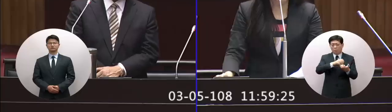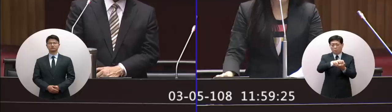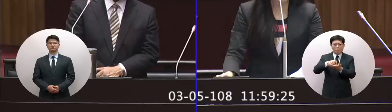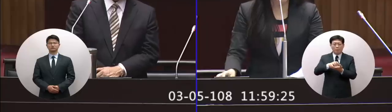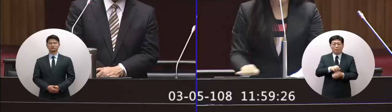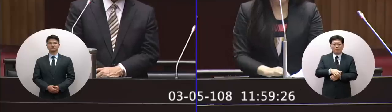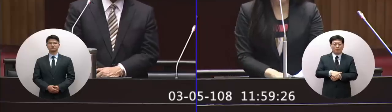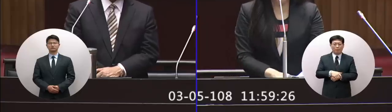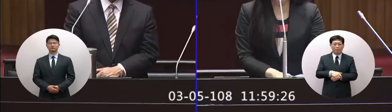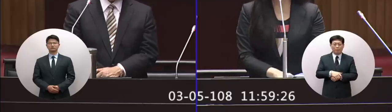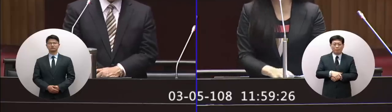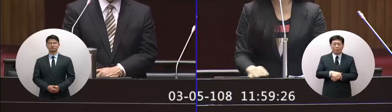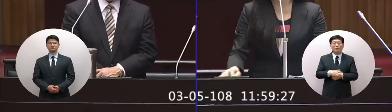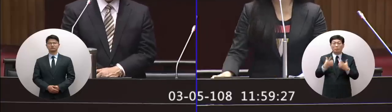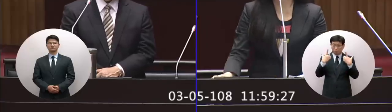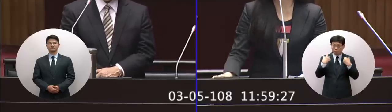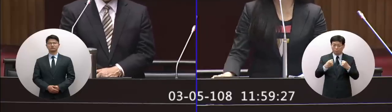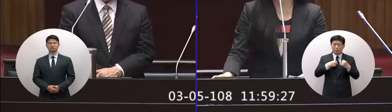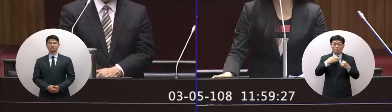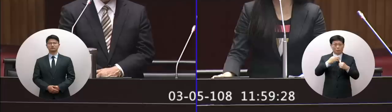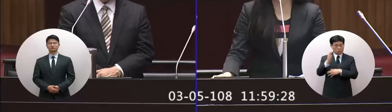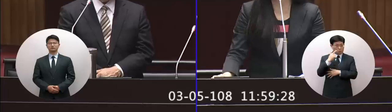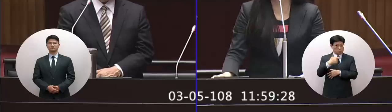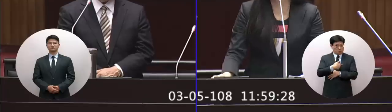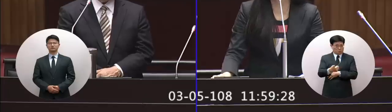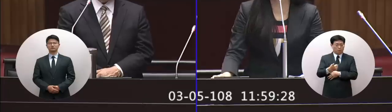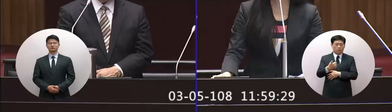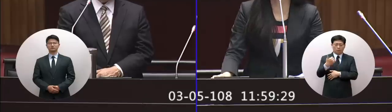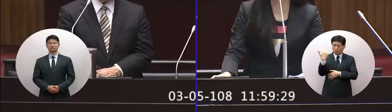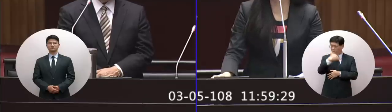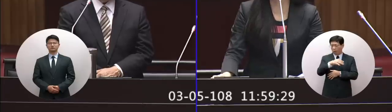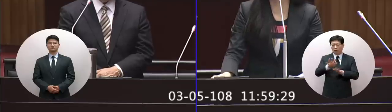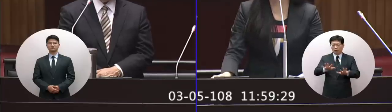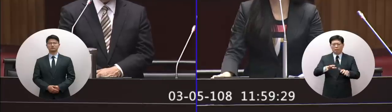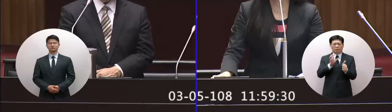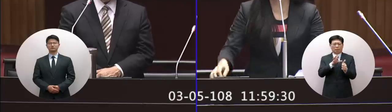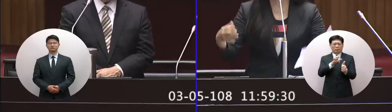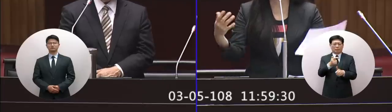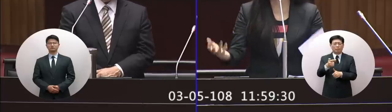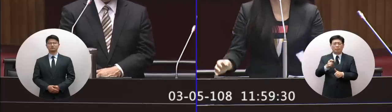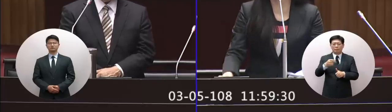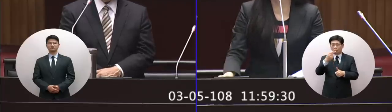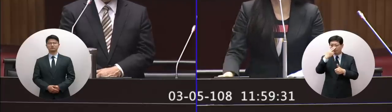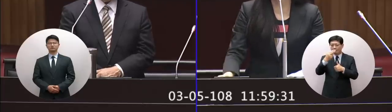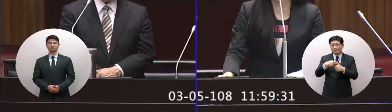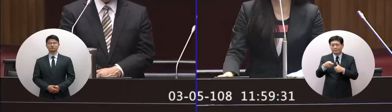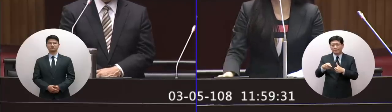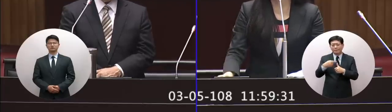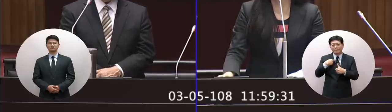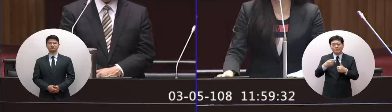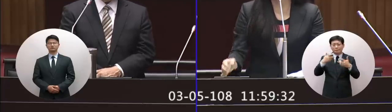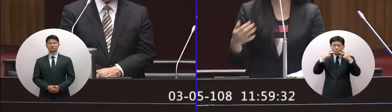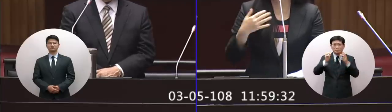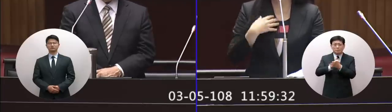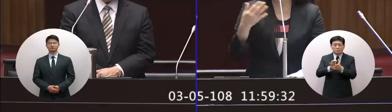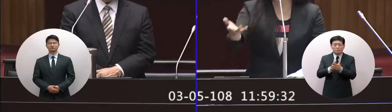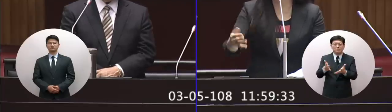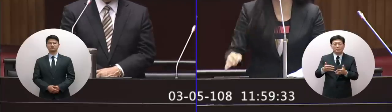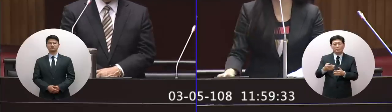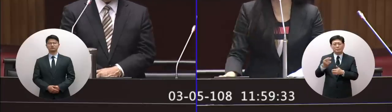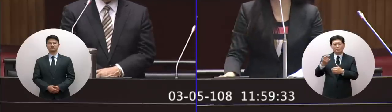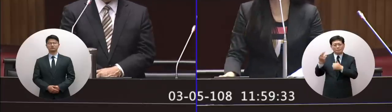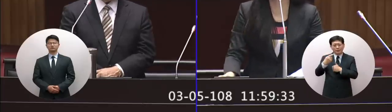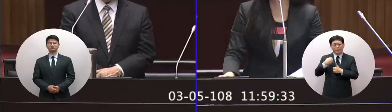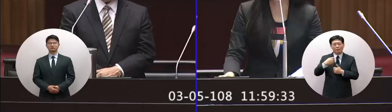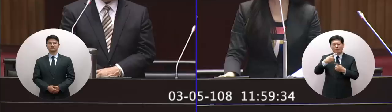哈。所以本来是政府的美意，结果现在骂声连连啦，啊，害得我们这个原住民朋友还说请我